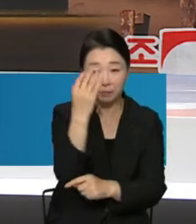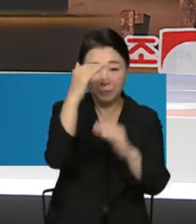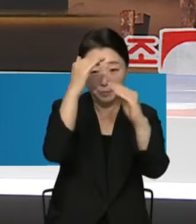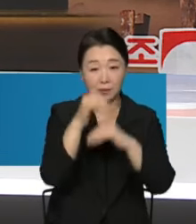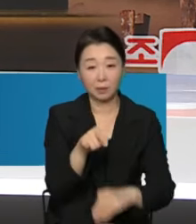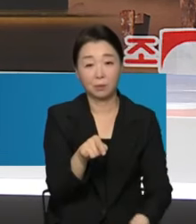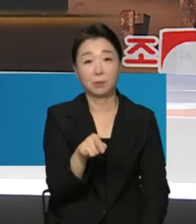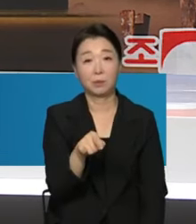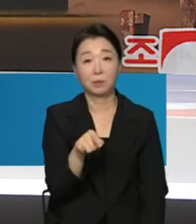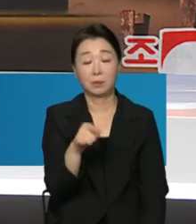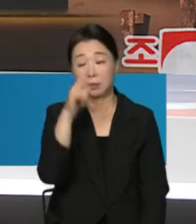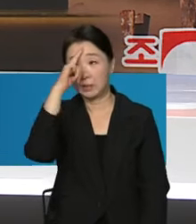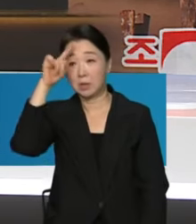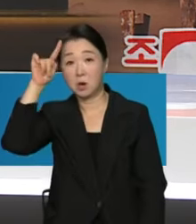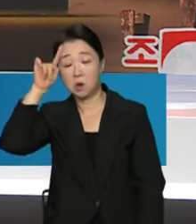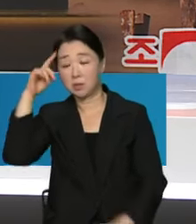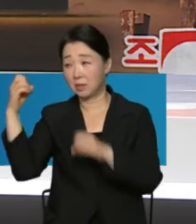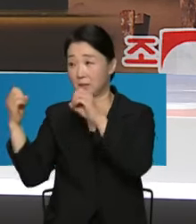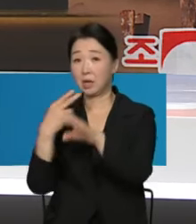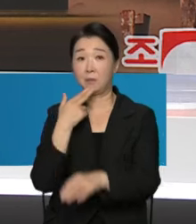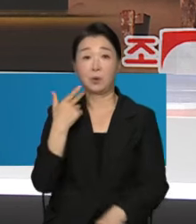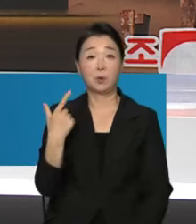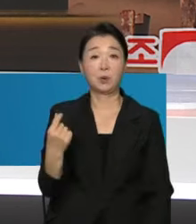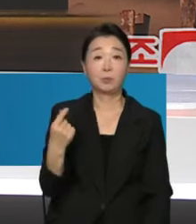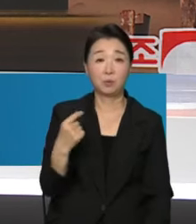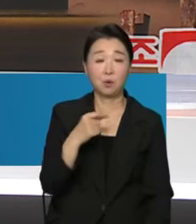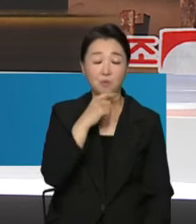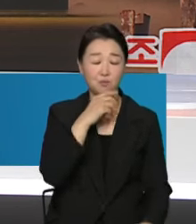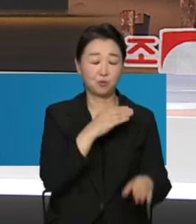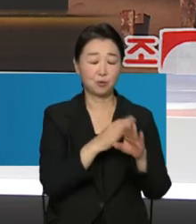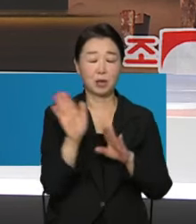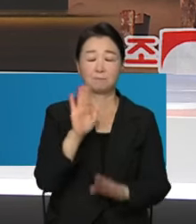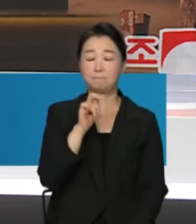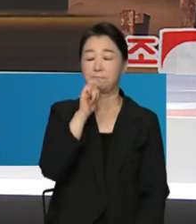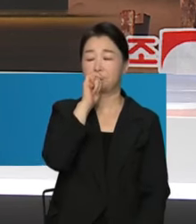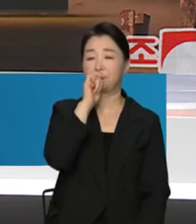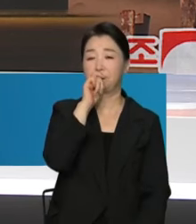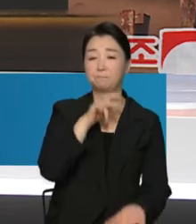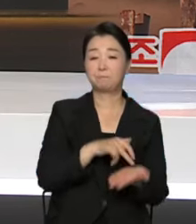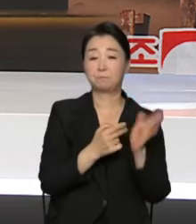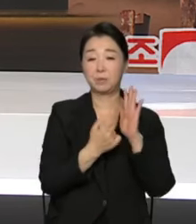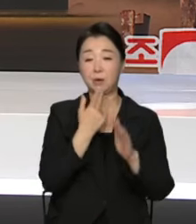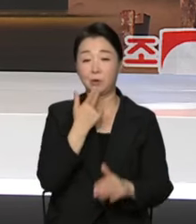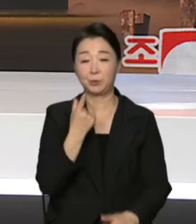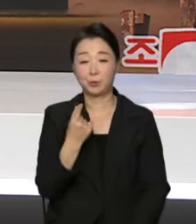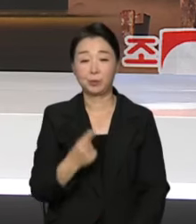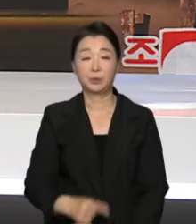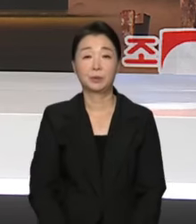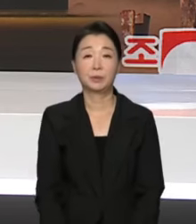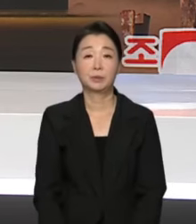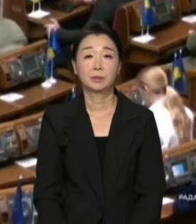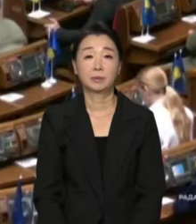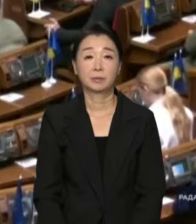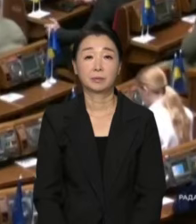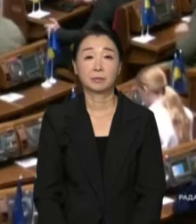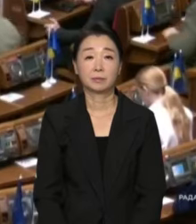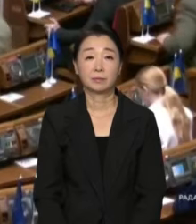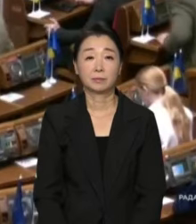내용인데요. 러시아는 직접 답변을 피했고 북한 역시 아무런 입장을 내지 않고 있습니다. 백민경 기자입니다.